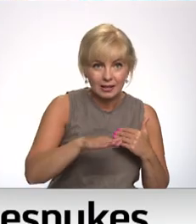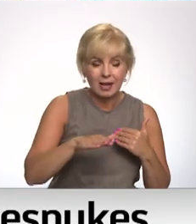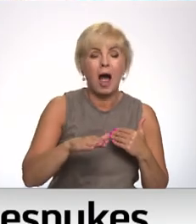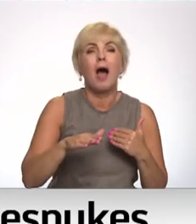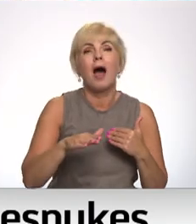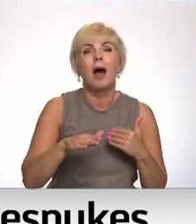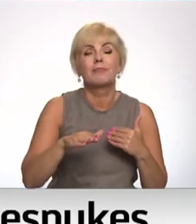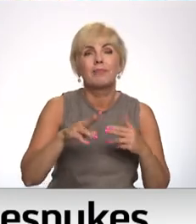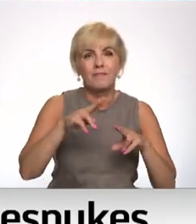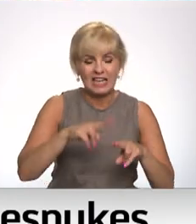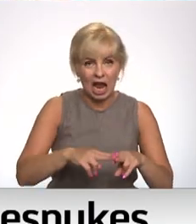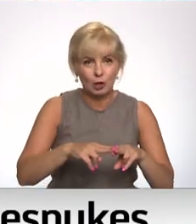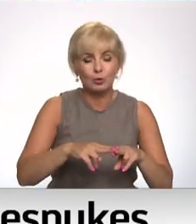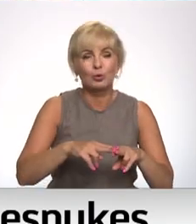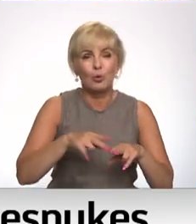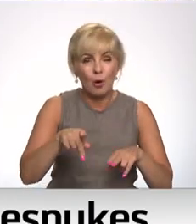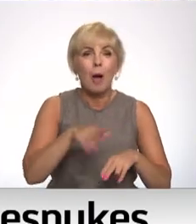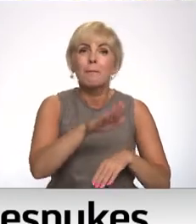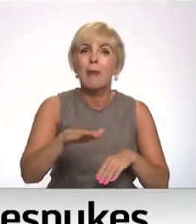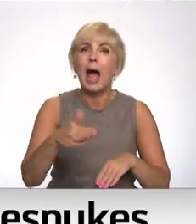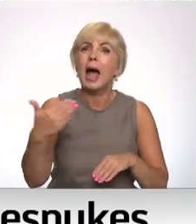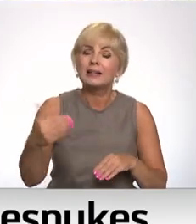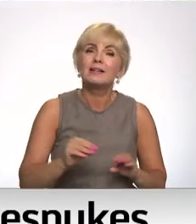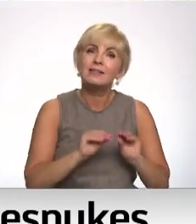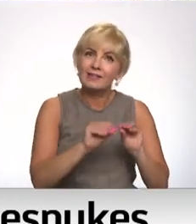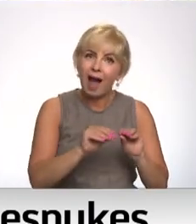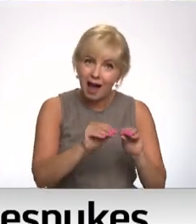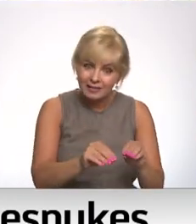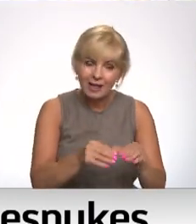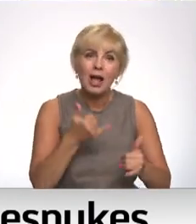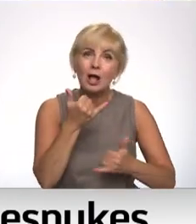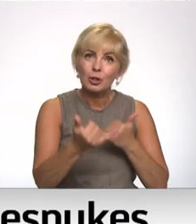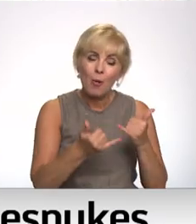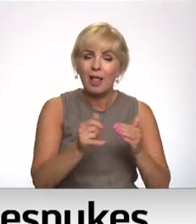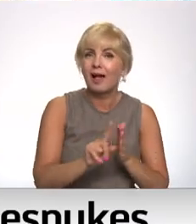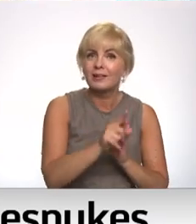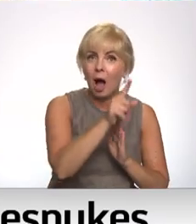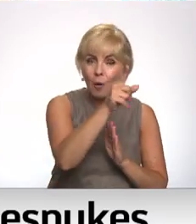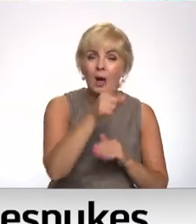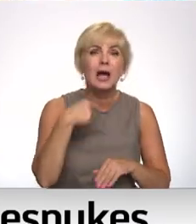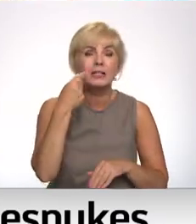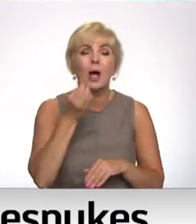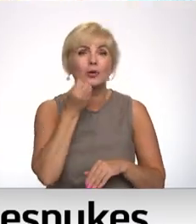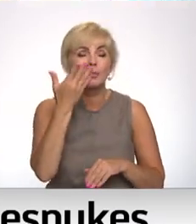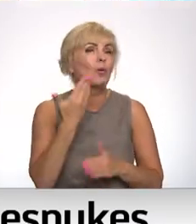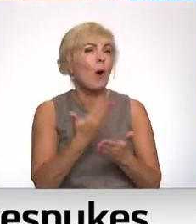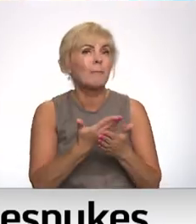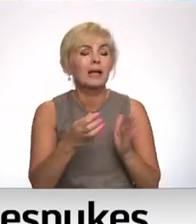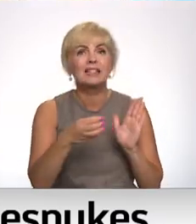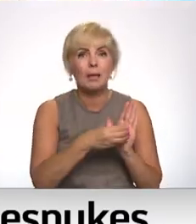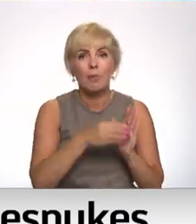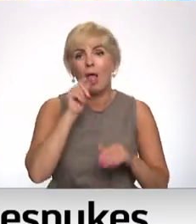zemes, kurā patiešām ir bērnu stādīti un loloti augi. Ko šī saulespuķis jūsuprāt simbolizē?